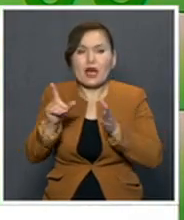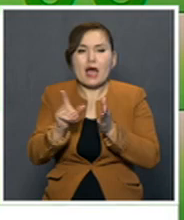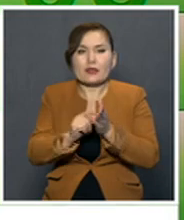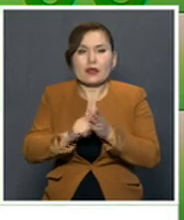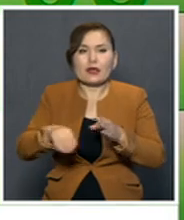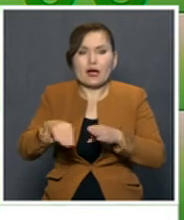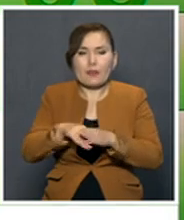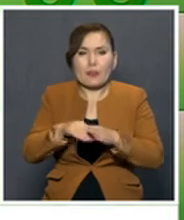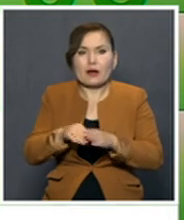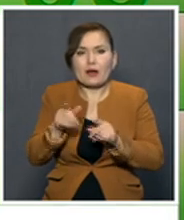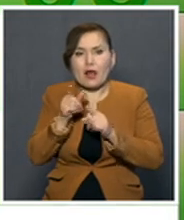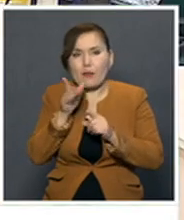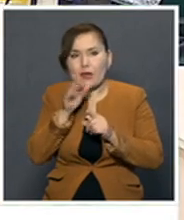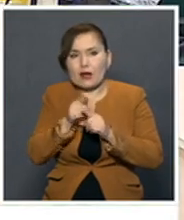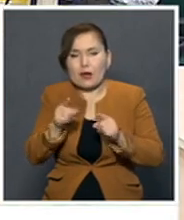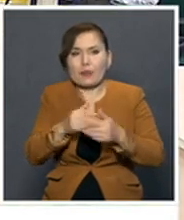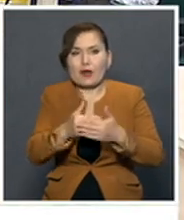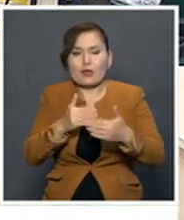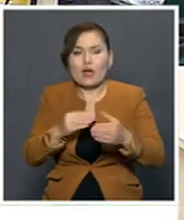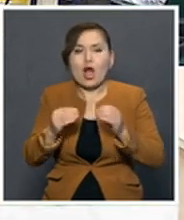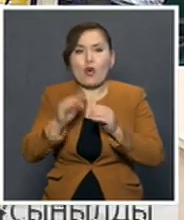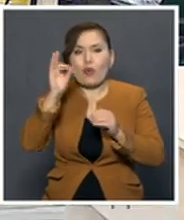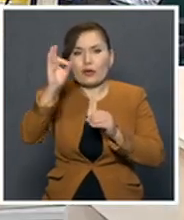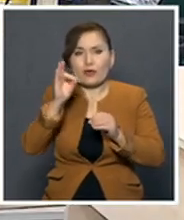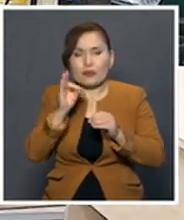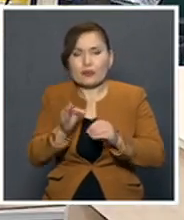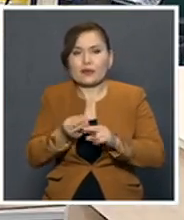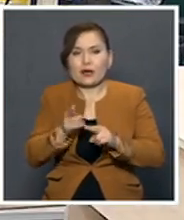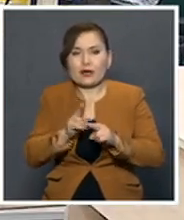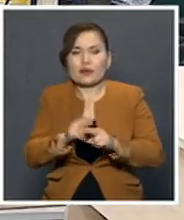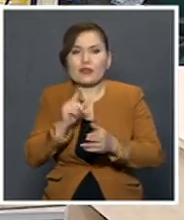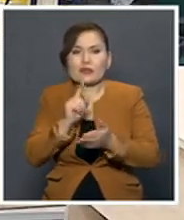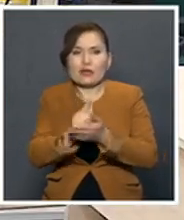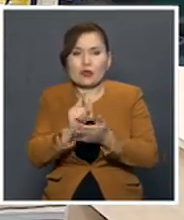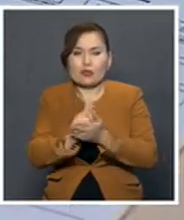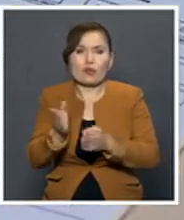жинақтарының мерзімінен бұрын алынған бөлігіне 10% табыс салығы салынады.